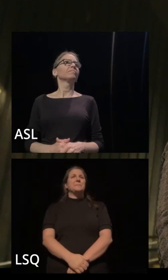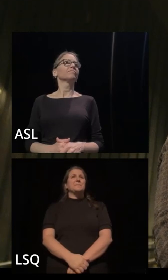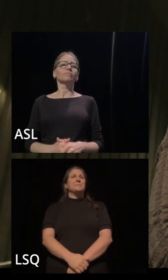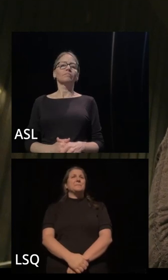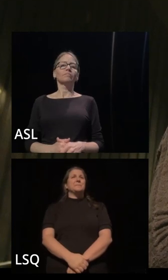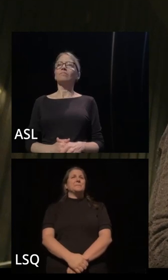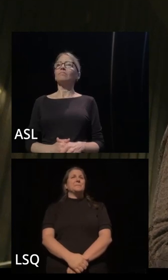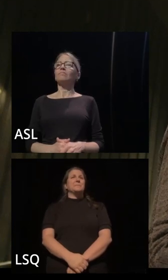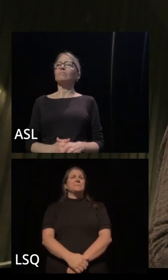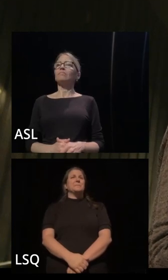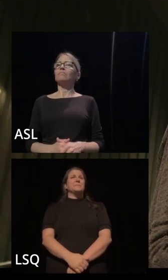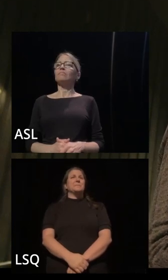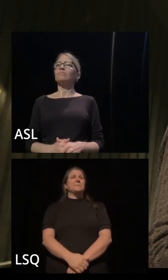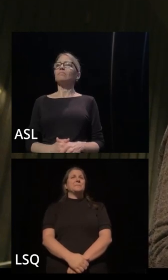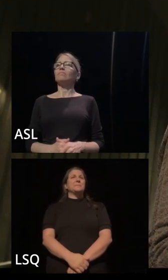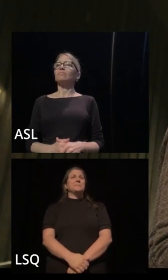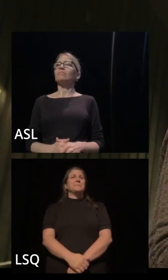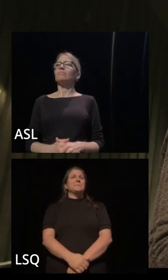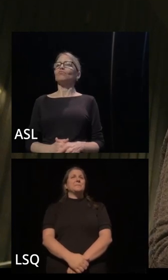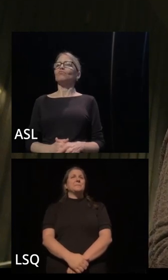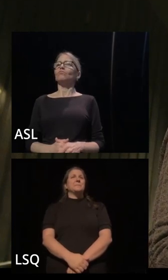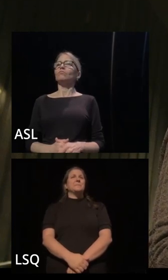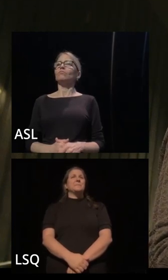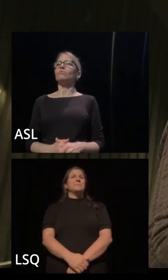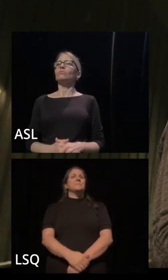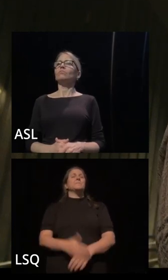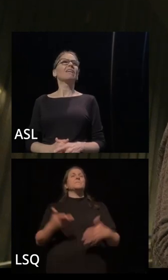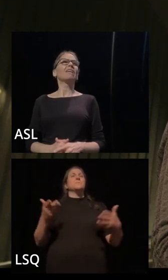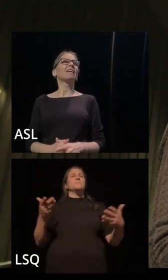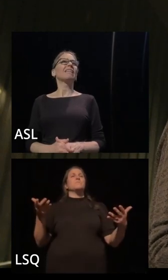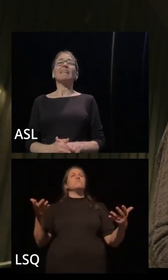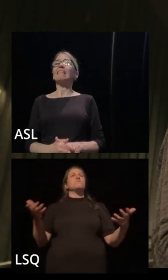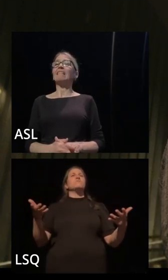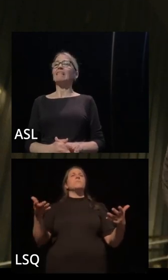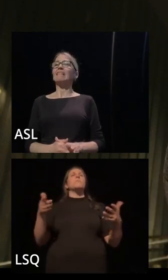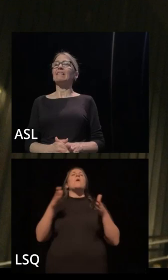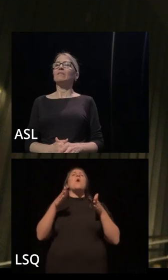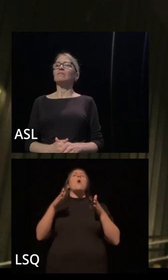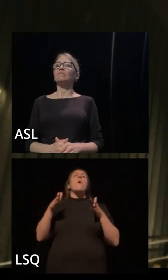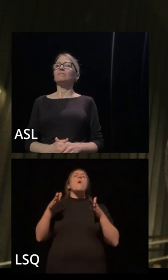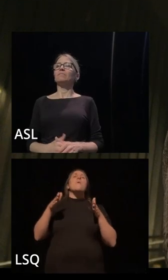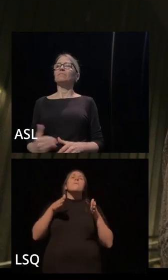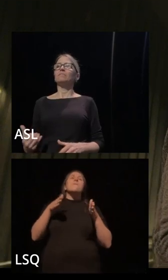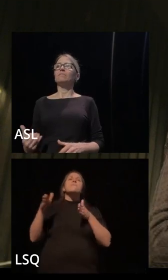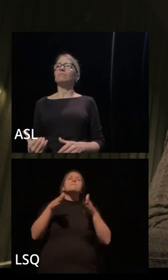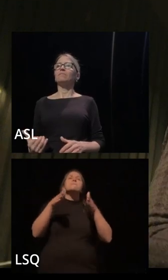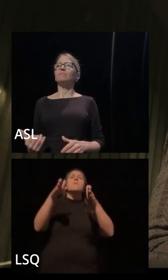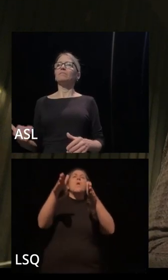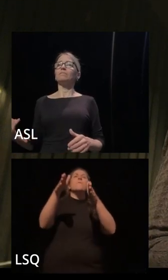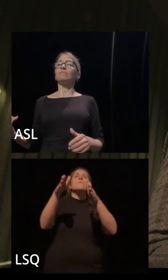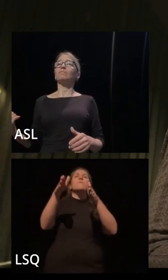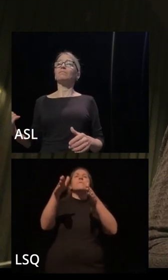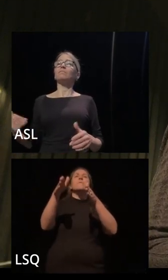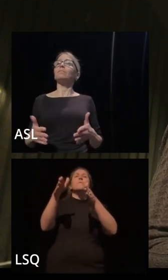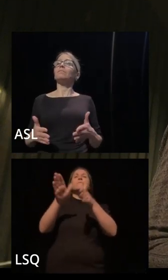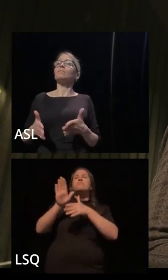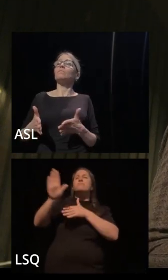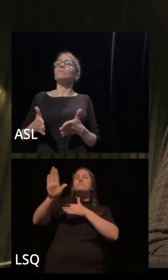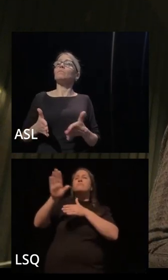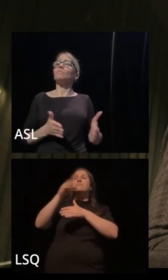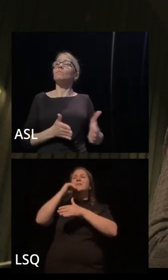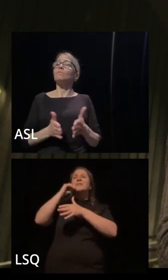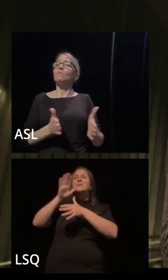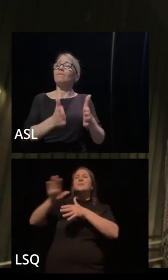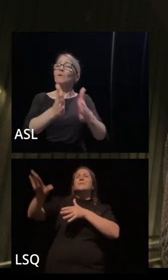En fait, je m'interrogeais à savoir le fleuve Bidassoa, par rapport aux autres fleuves dont on a parlé, à cette